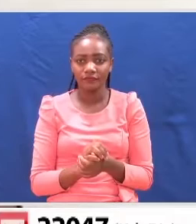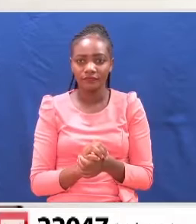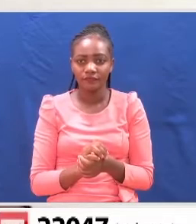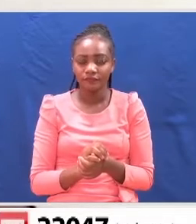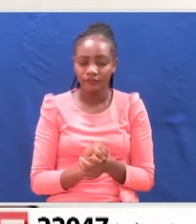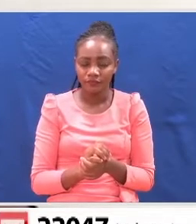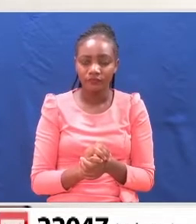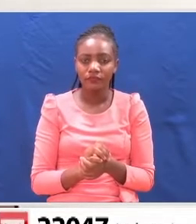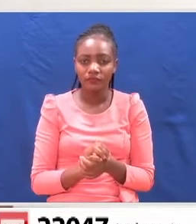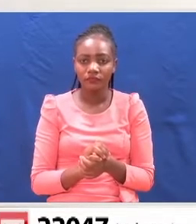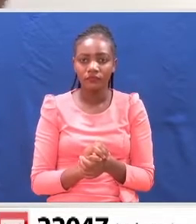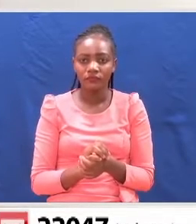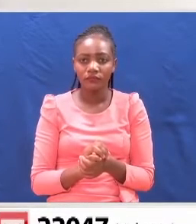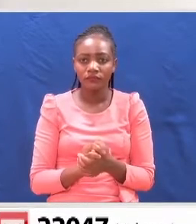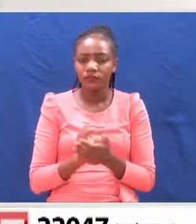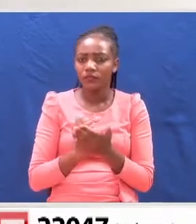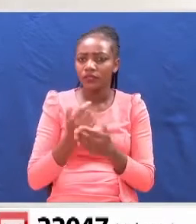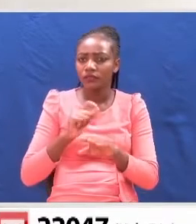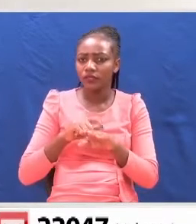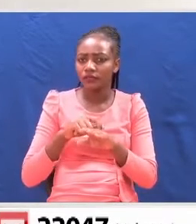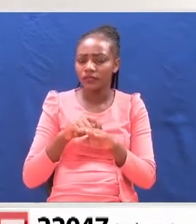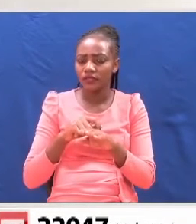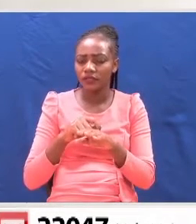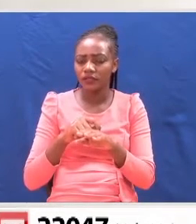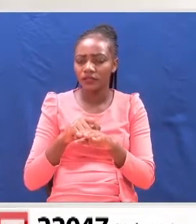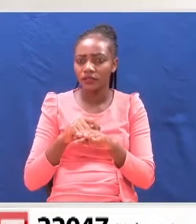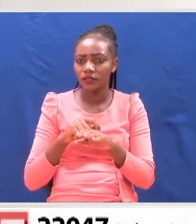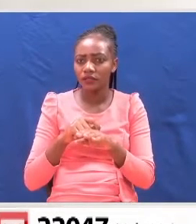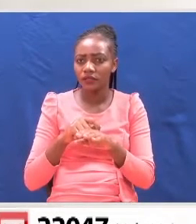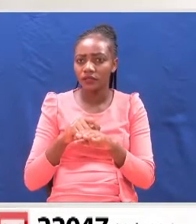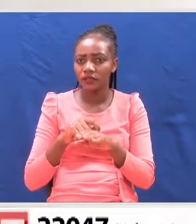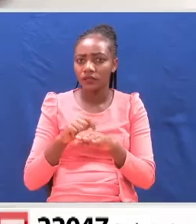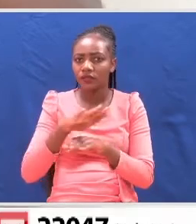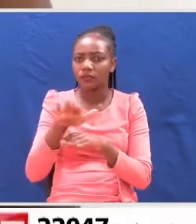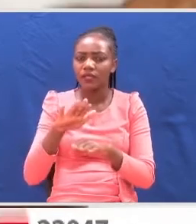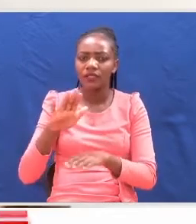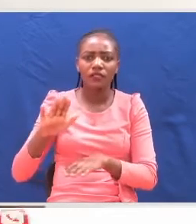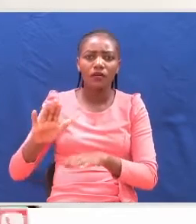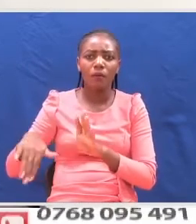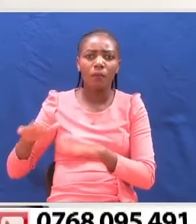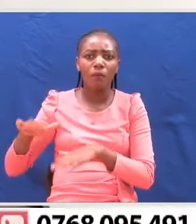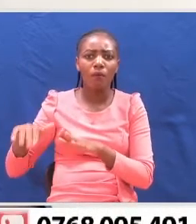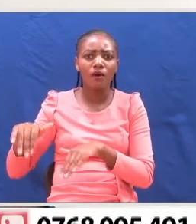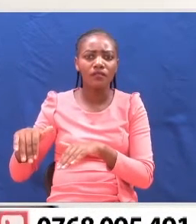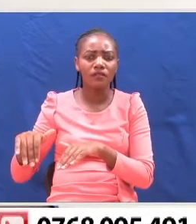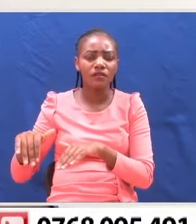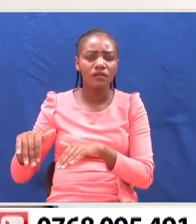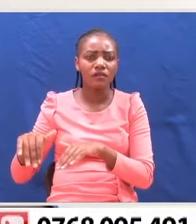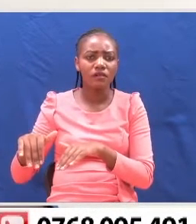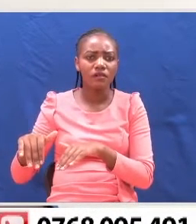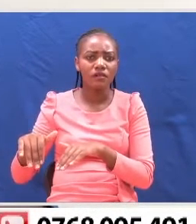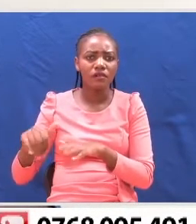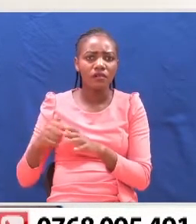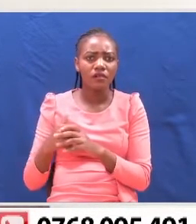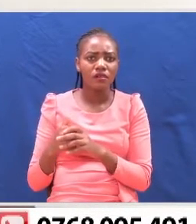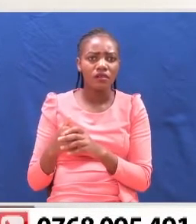wakati hii Senate yenye iko sio ile ilikuwa imependekezwa kwa Bomas. Hii wakati imefika Naivasha imefanywa ukarabati. Na